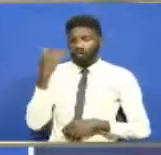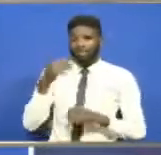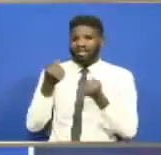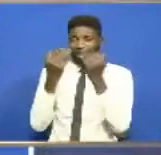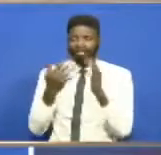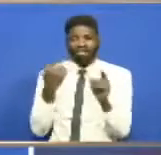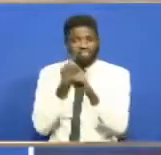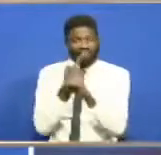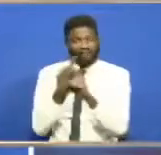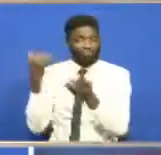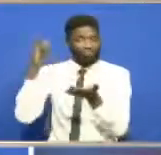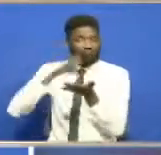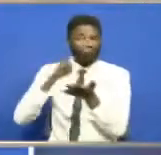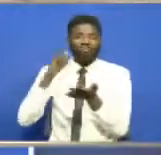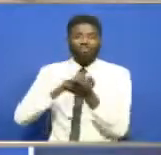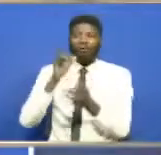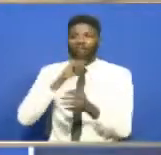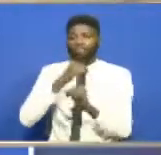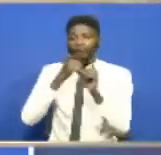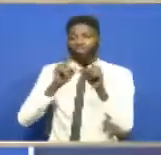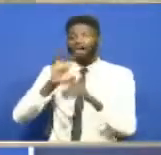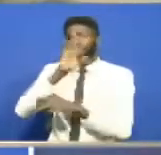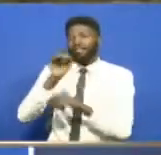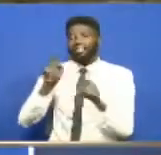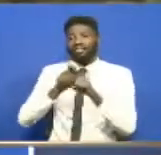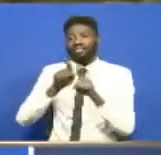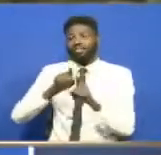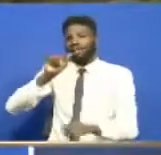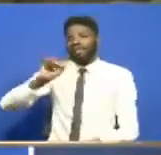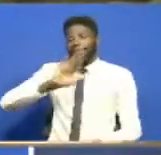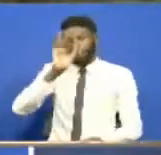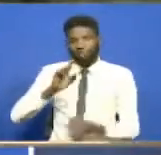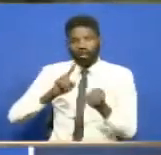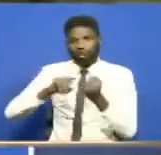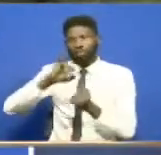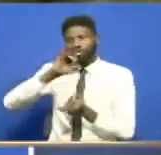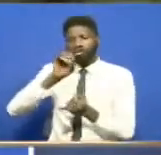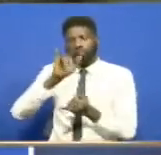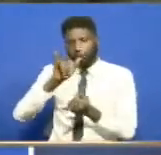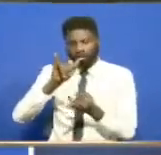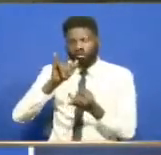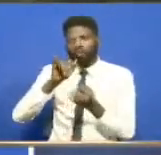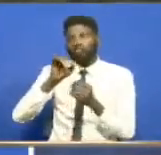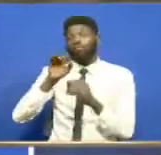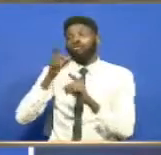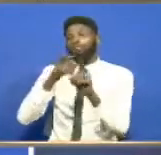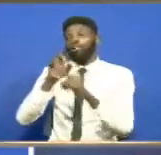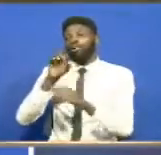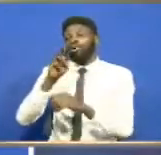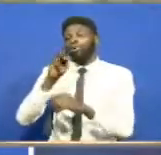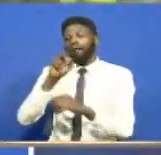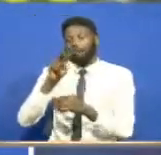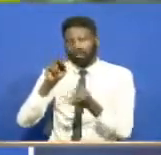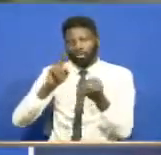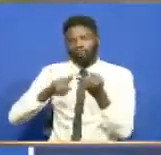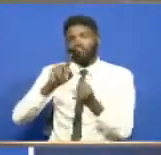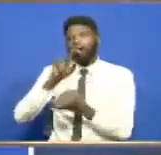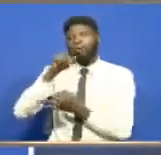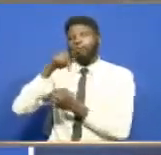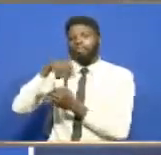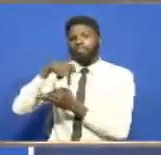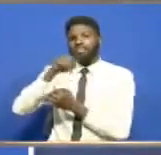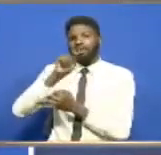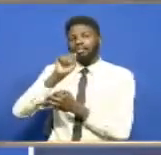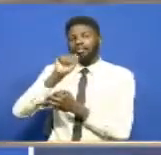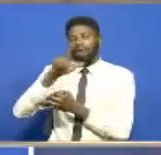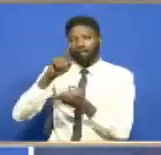kadhaa wa mabara ya Afrika na Asia. Baadhi yao ni Joey Ghose wa Oman, chipukizi wa Kenya Karan Patel na aliyekuwa